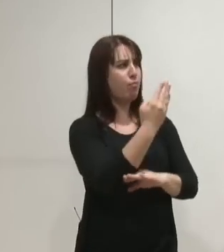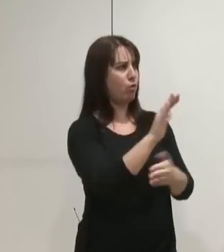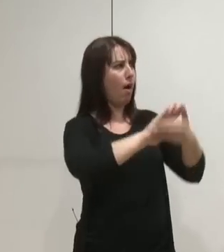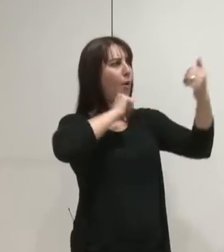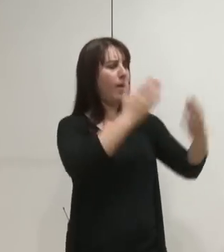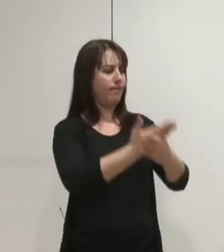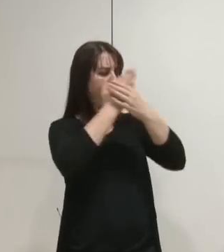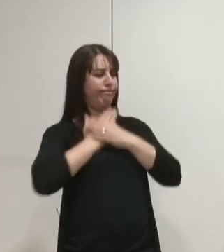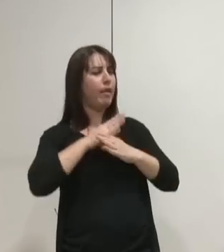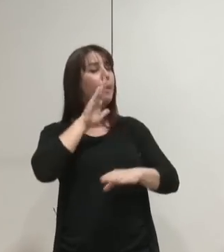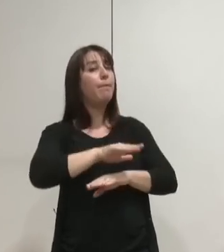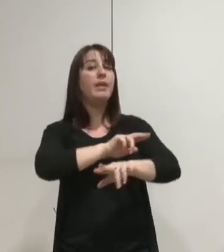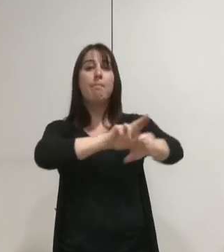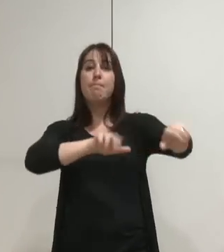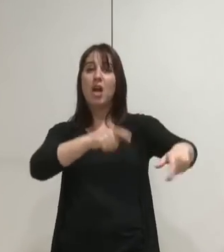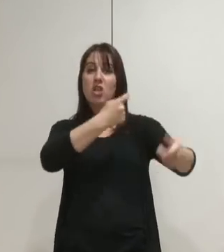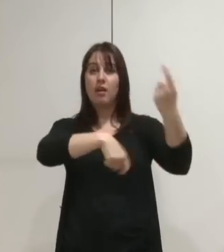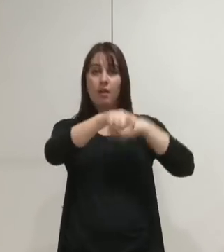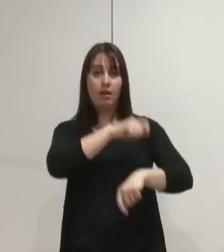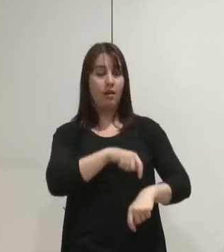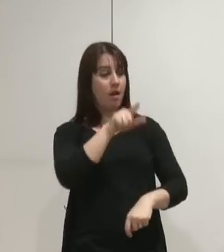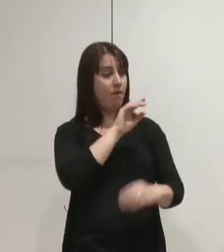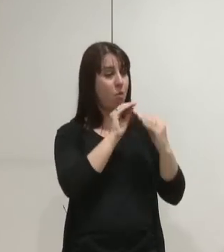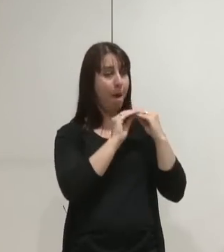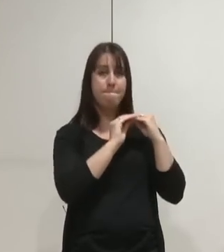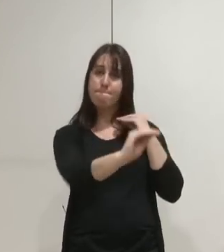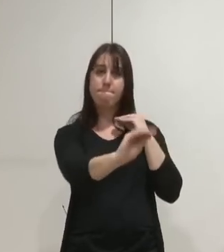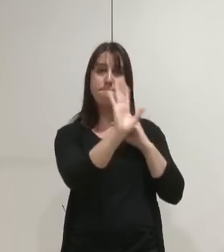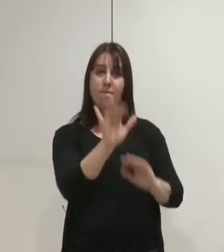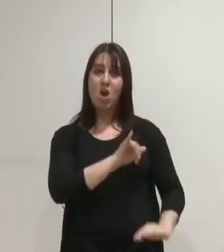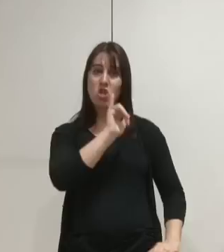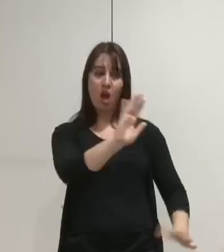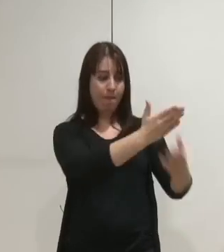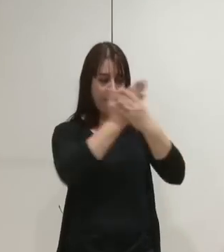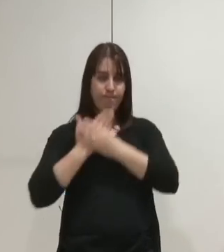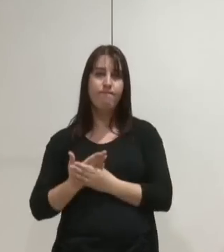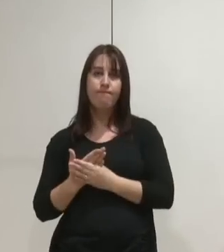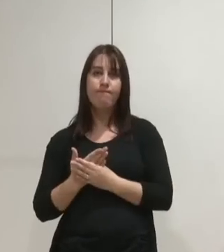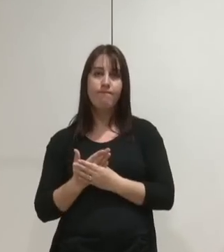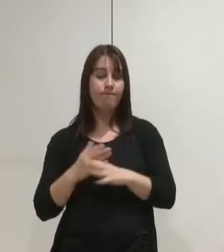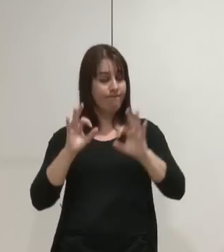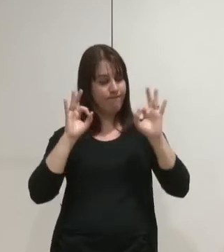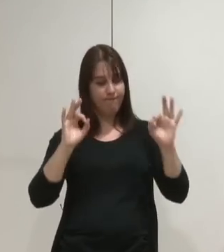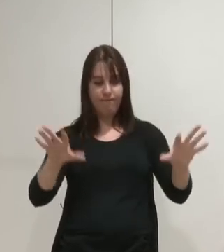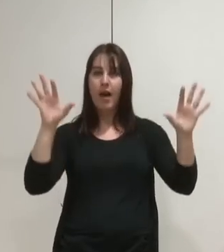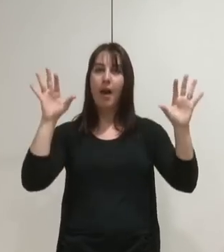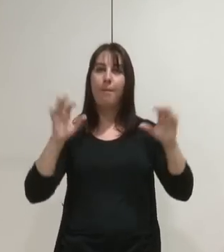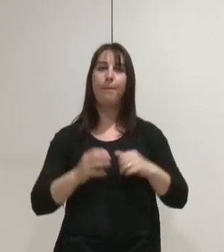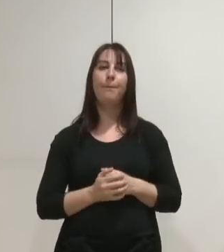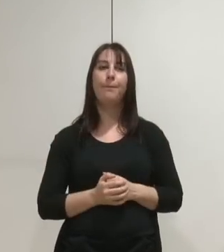le cadre de ce marché et que vous ne m'avez jamais répond et donc encore moins produit le moindre